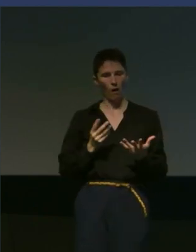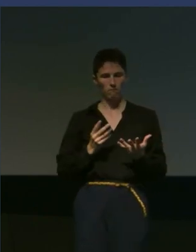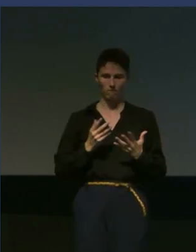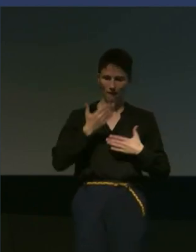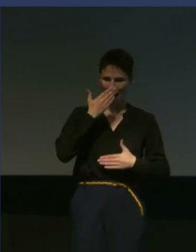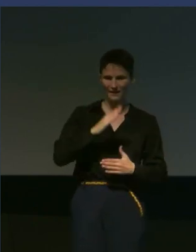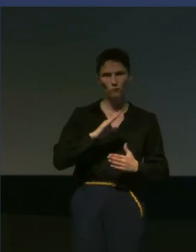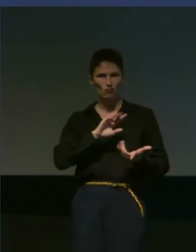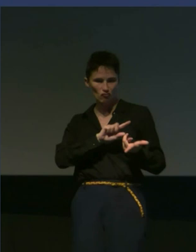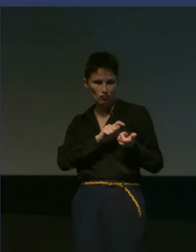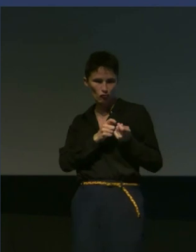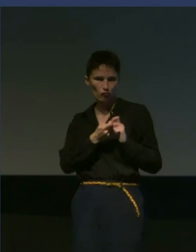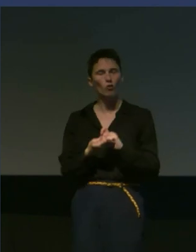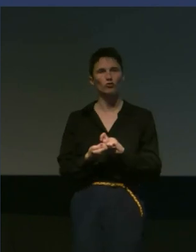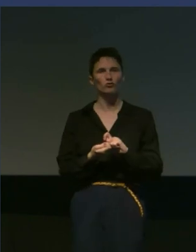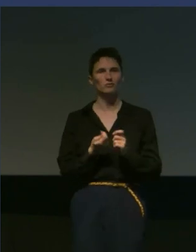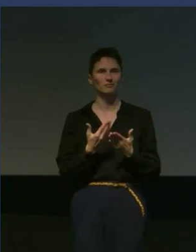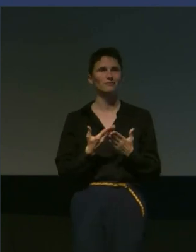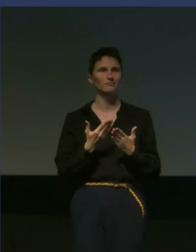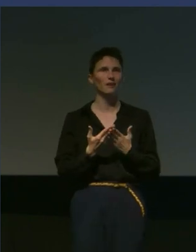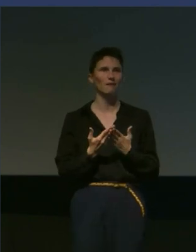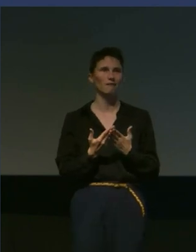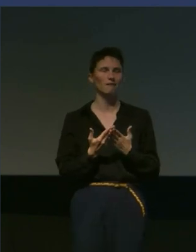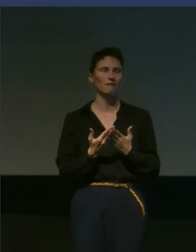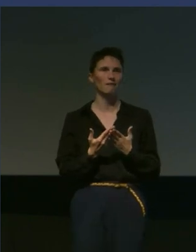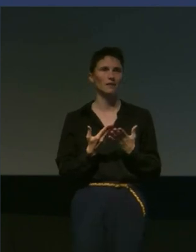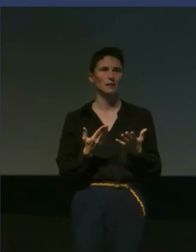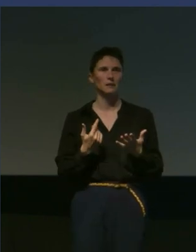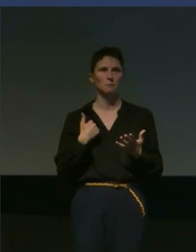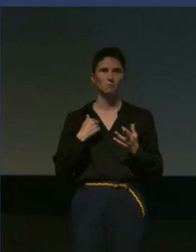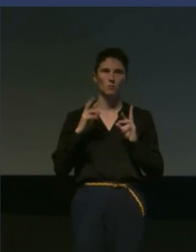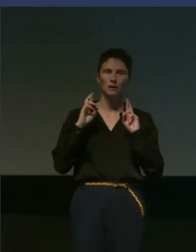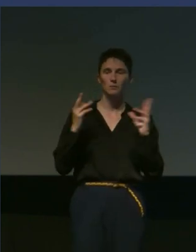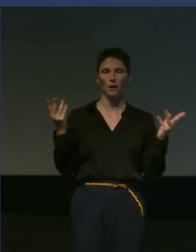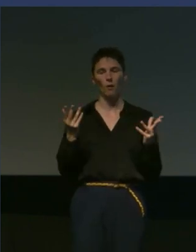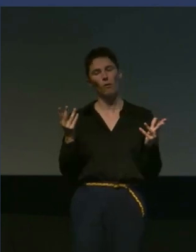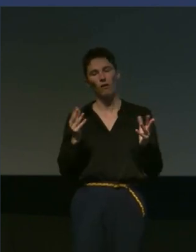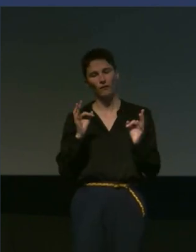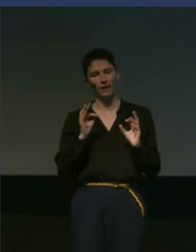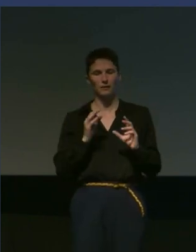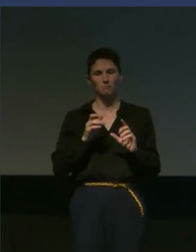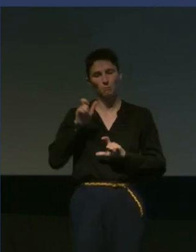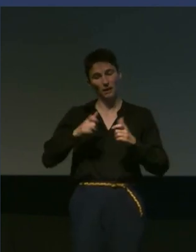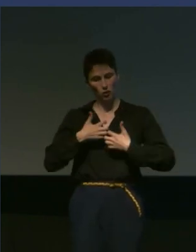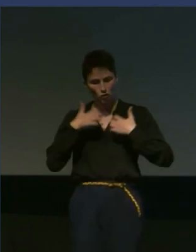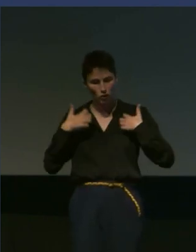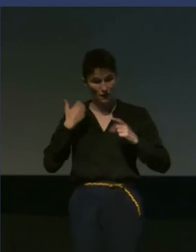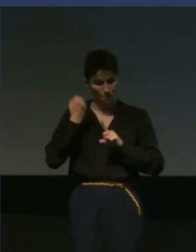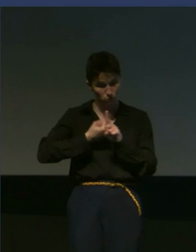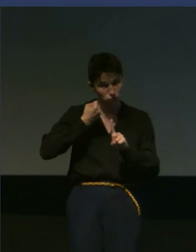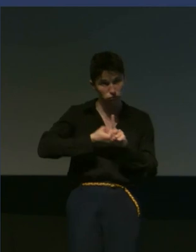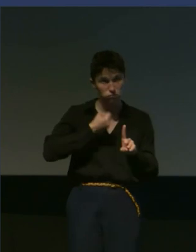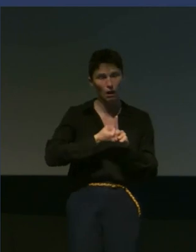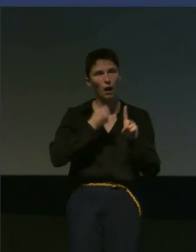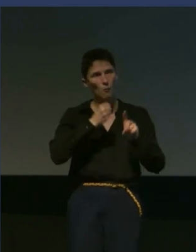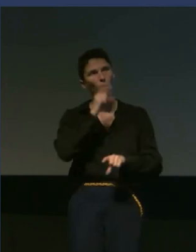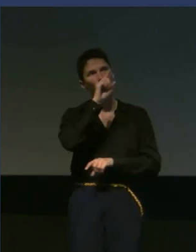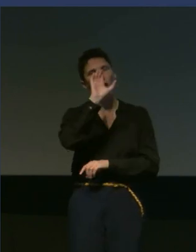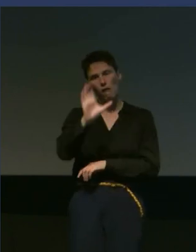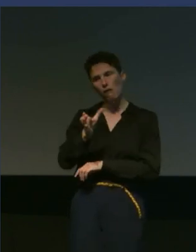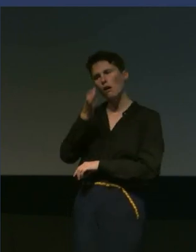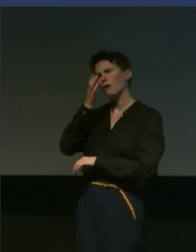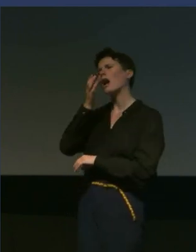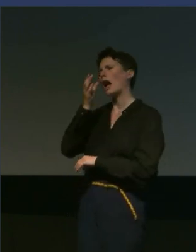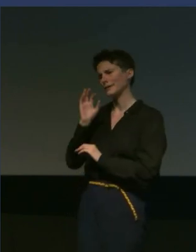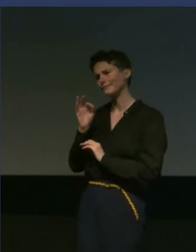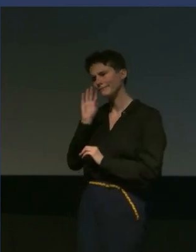des personnes. Et j'espère que le militantisme des scientifiques se fera entendre,